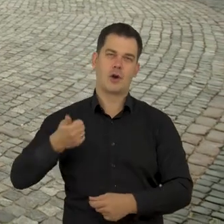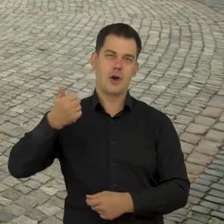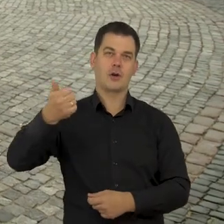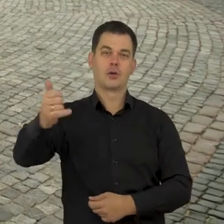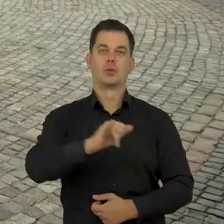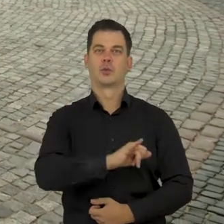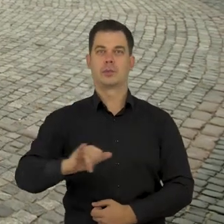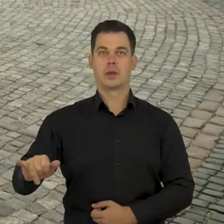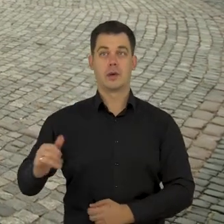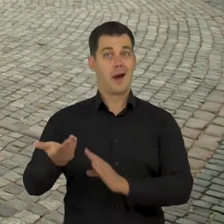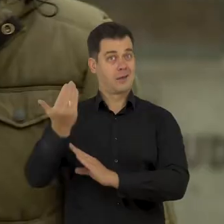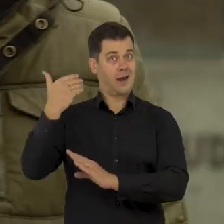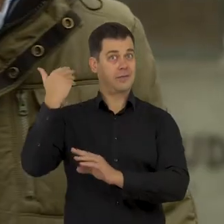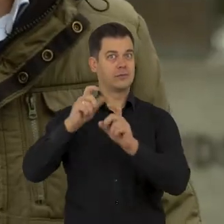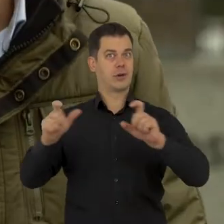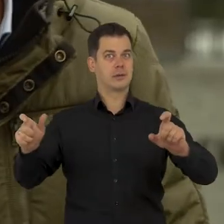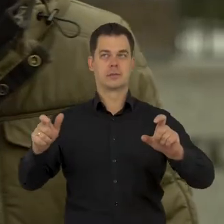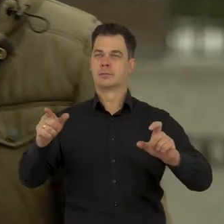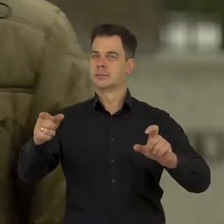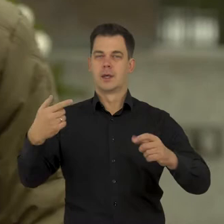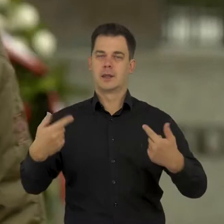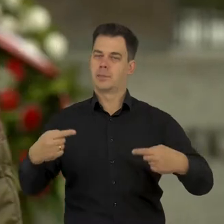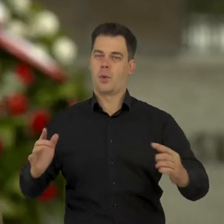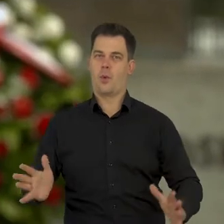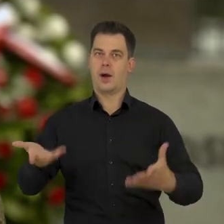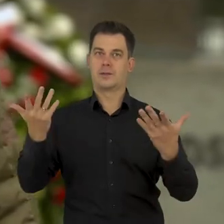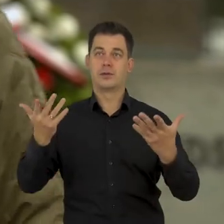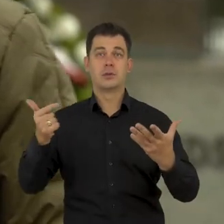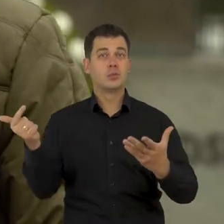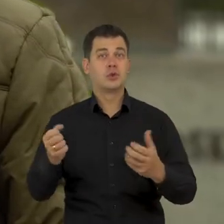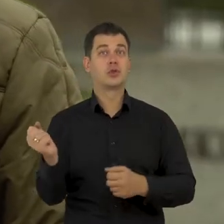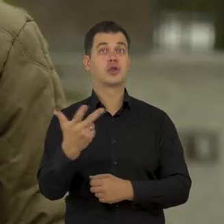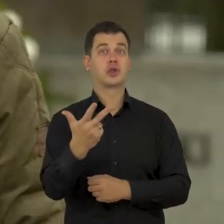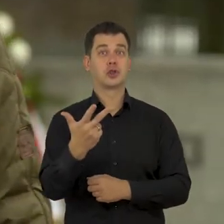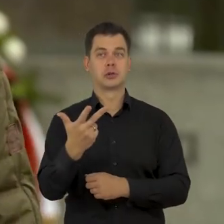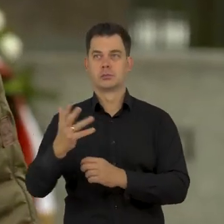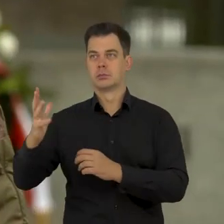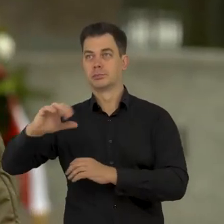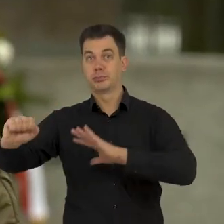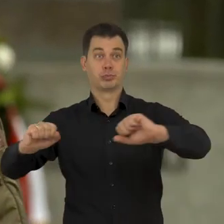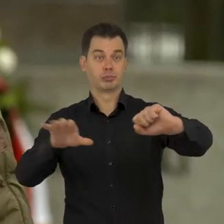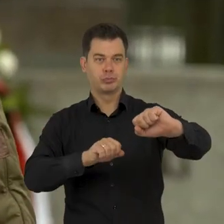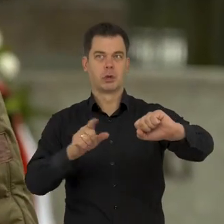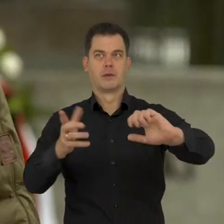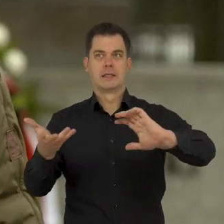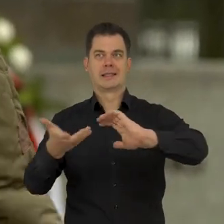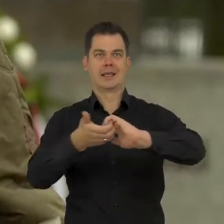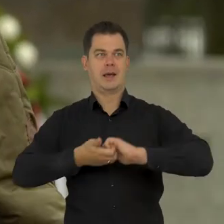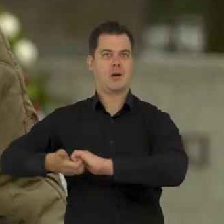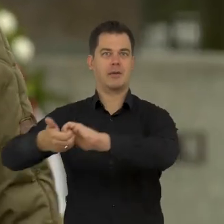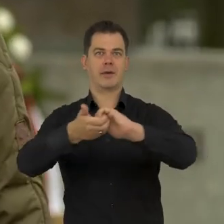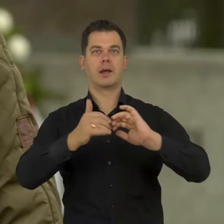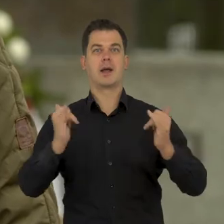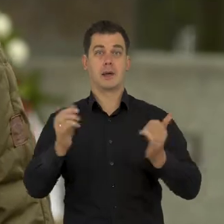wiecie, świętujemy go co roku. Natomiast w tamtych czasach rząd nie miał łatwego zadania. Musiał zintegrować 3 systemy prawne i